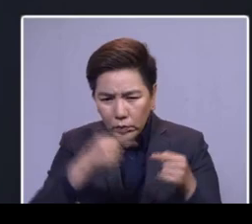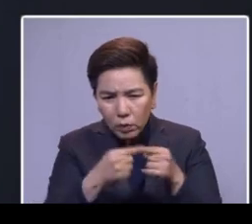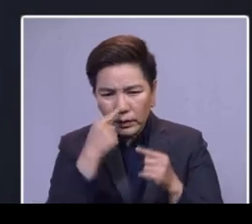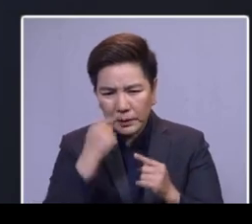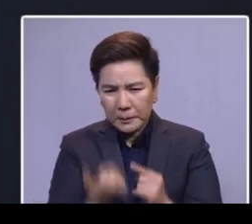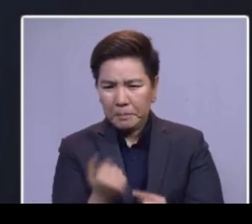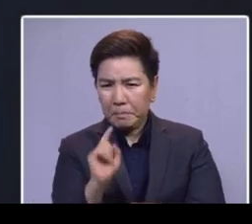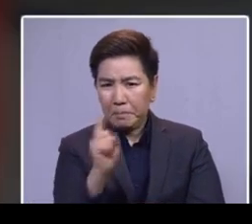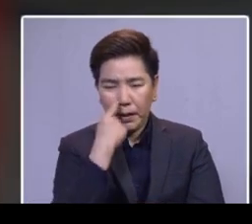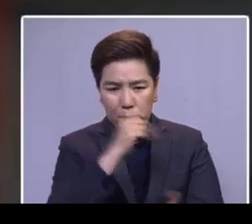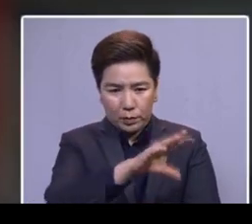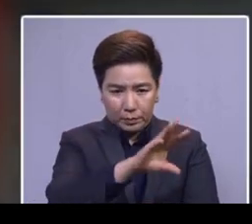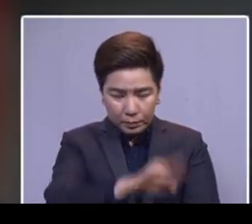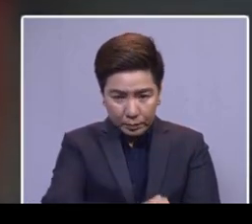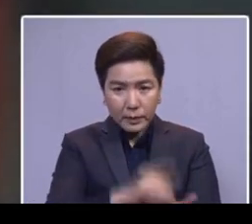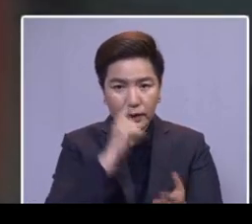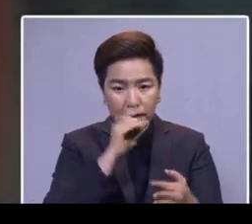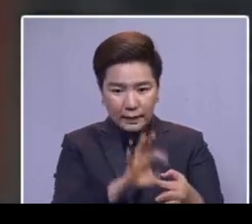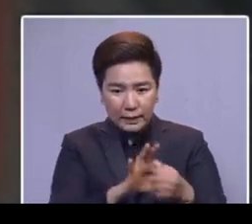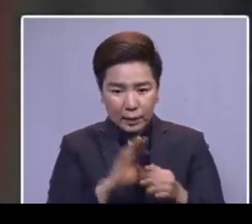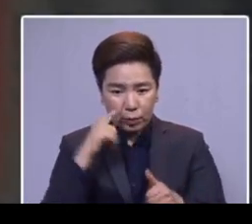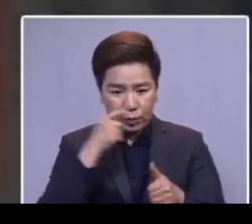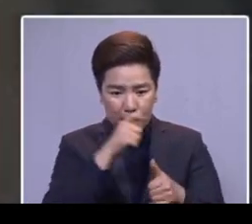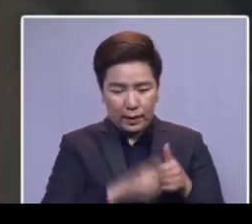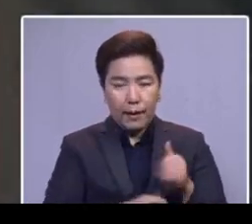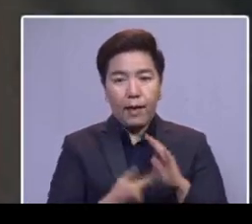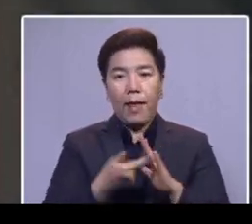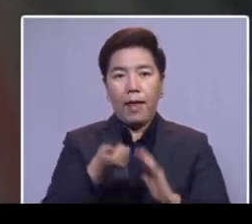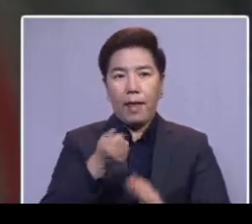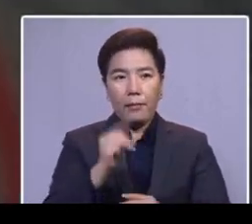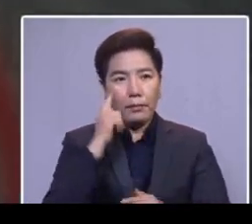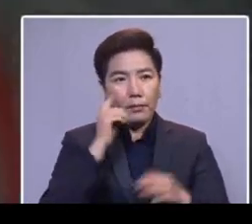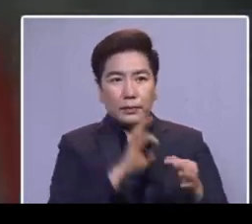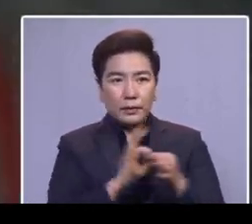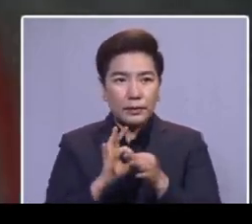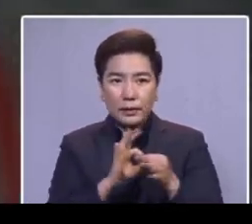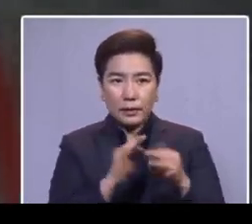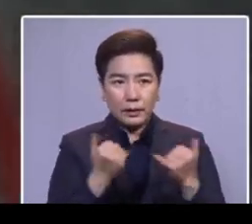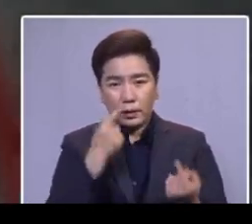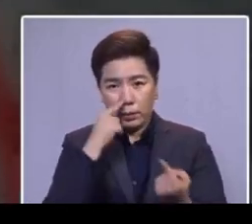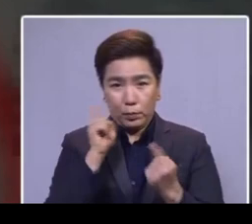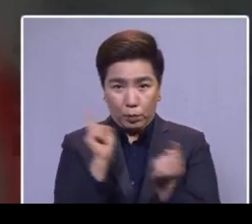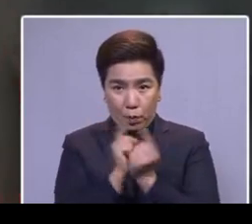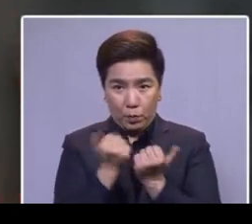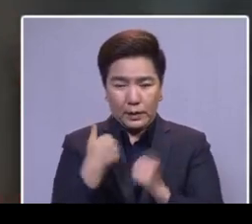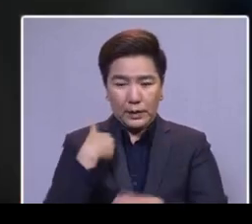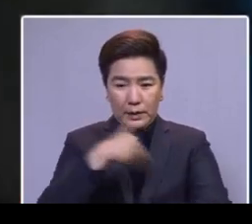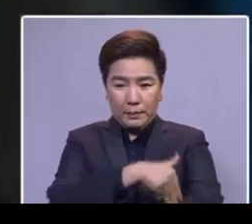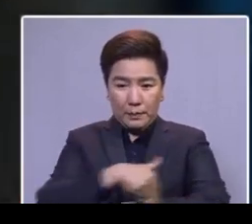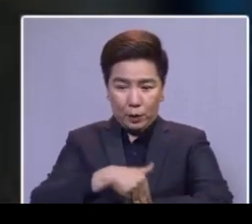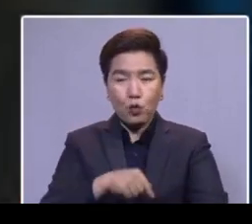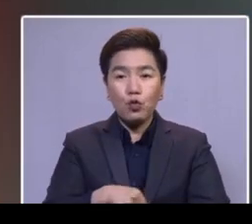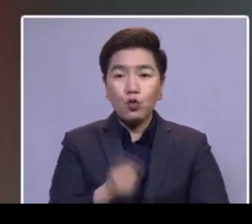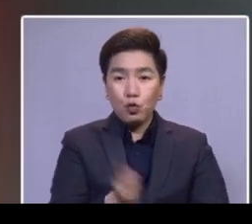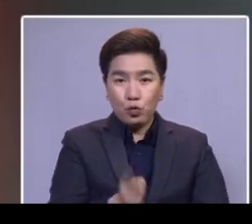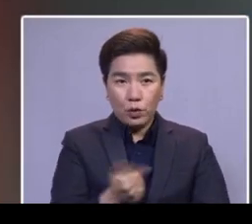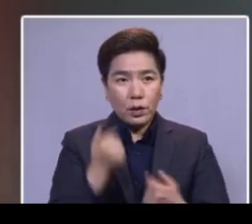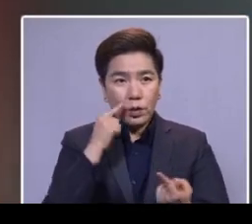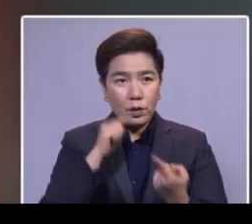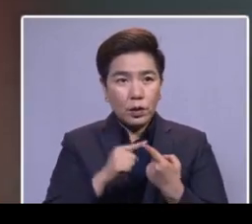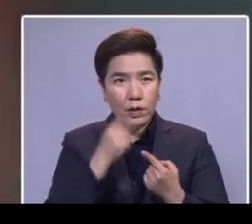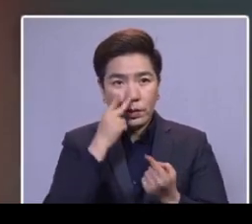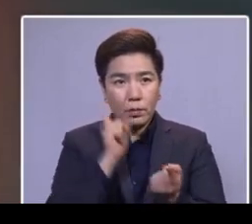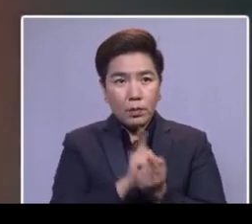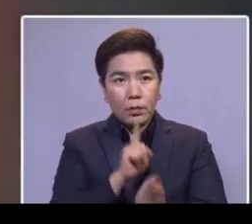รายใหม่แล้วก็อาจจะเกี่ยวข้องกับคดีของนางสาวแอมค่ะโดยพบว่าบัญชีที่ยังมีความเคลื่อนไหวอยู่แม้ว่าจะมี